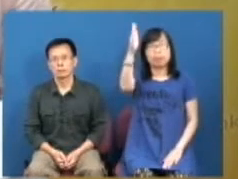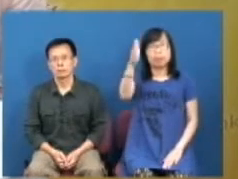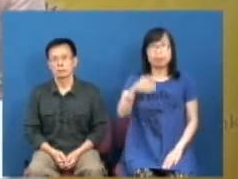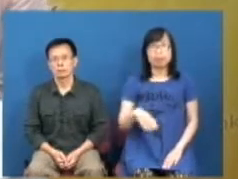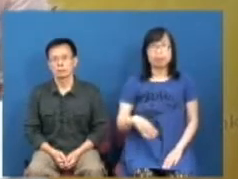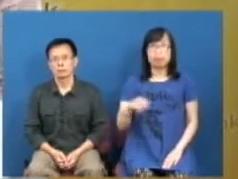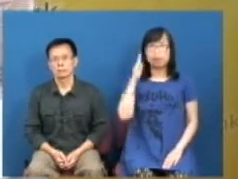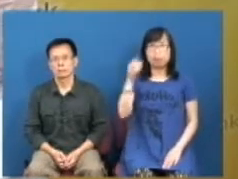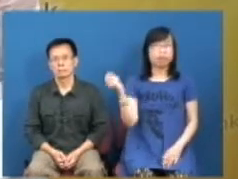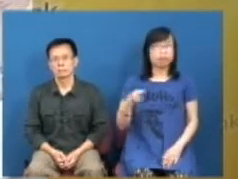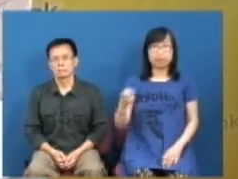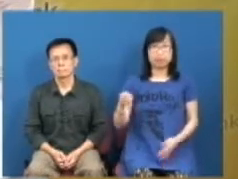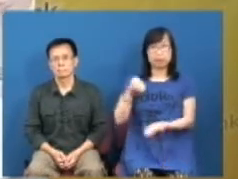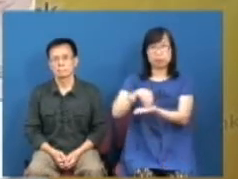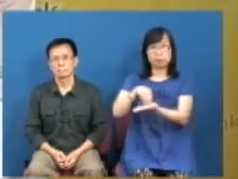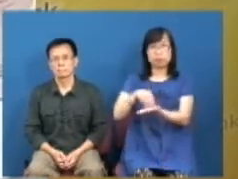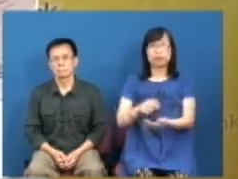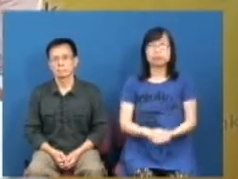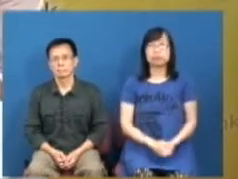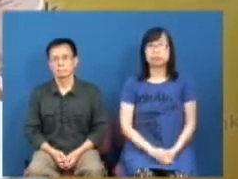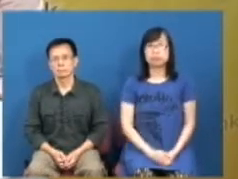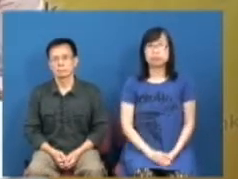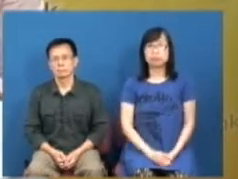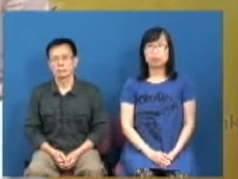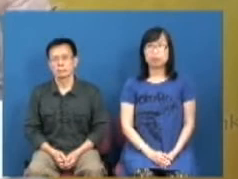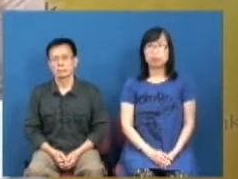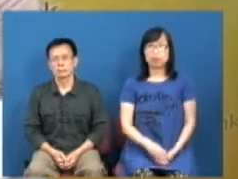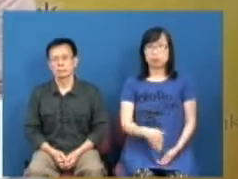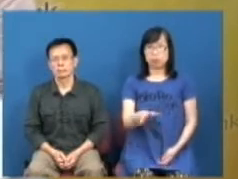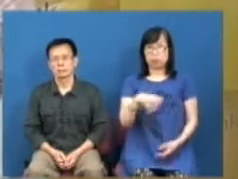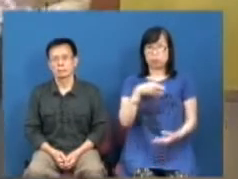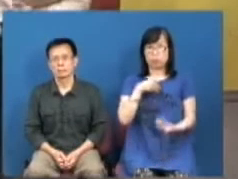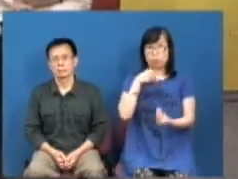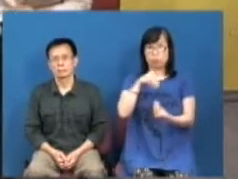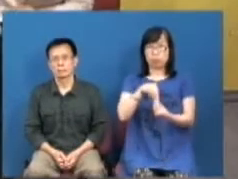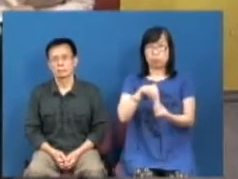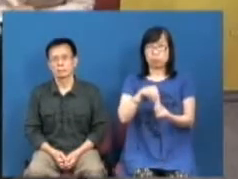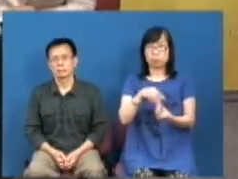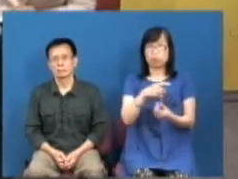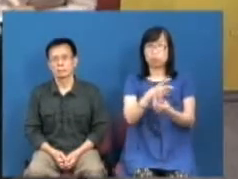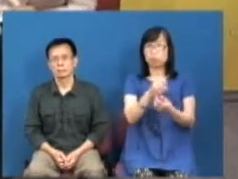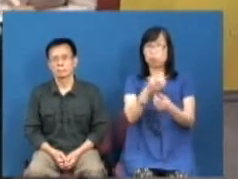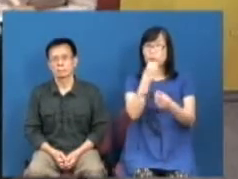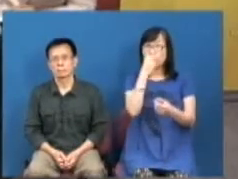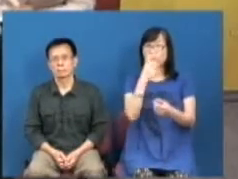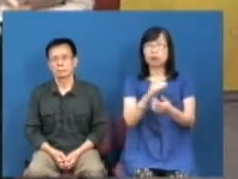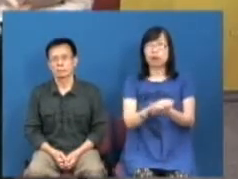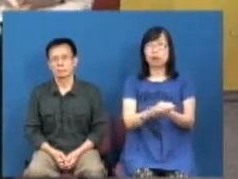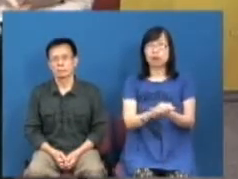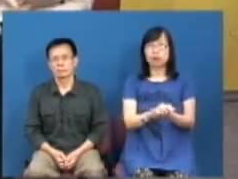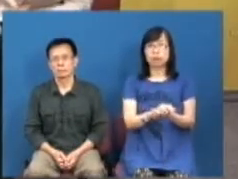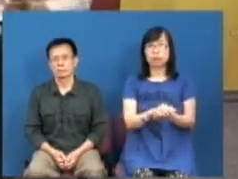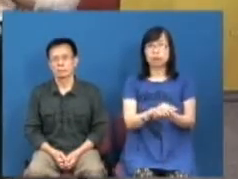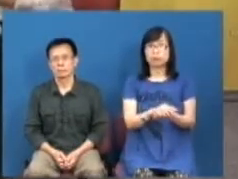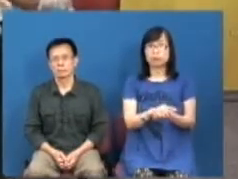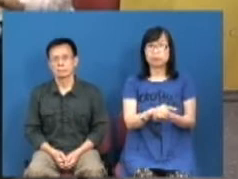落實嘅 desperate 係啦。咁但係講翻我哋亦都好關注維港嗰個填海，即係哇大佬變咗一條